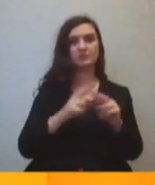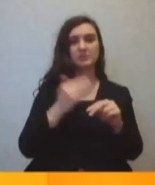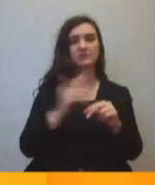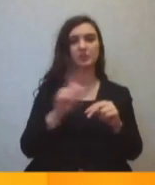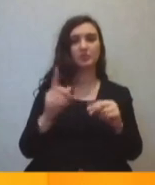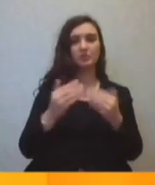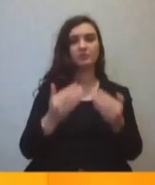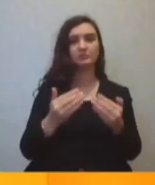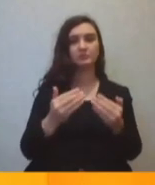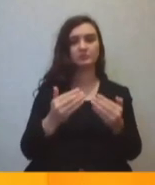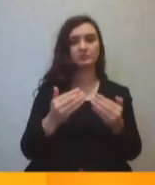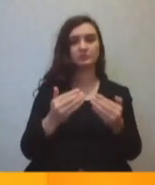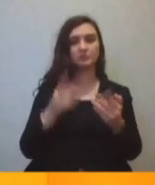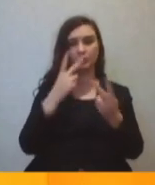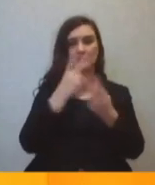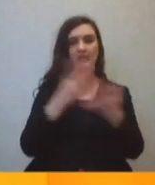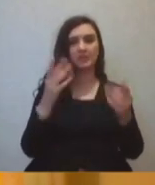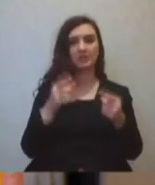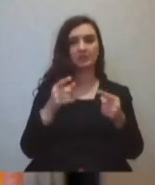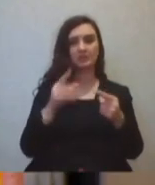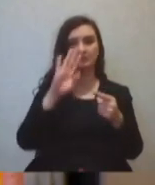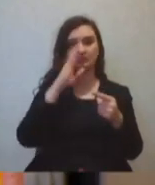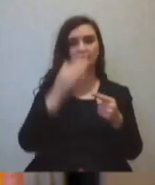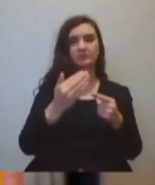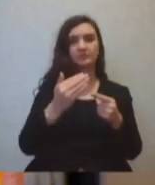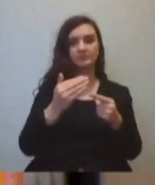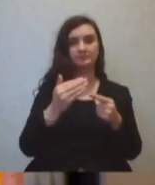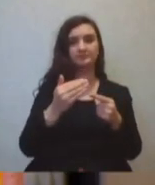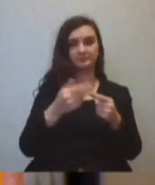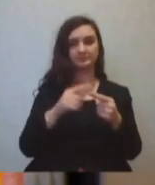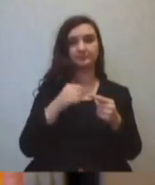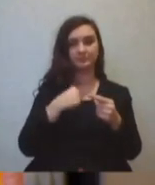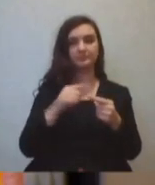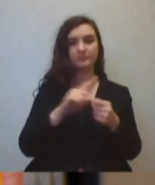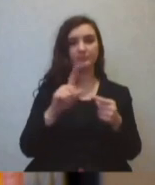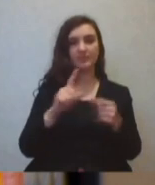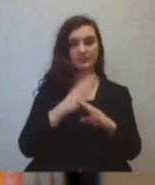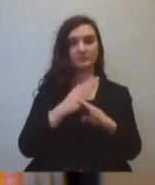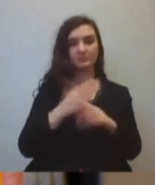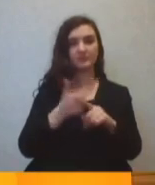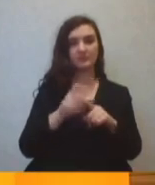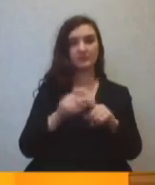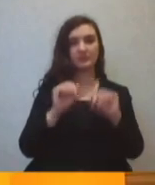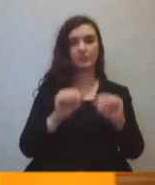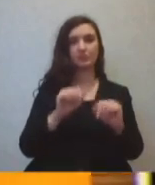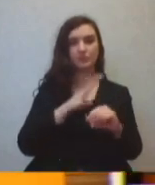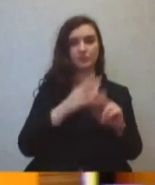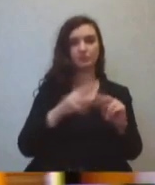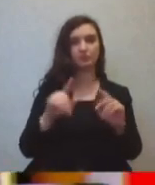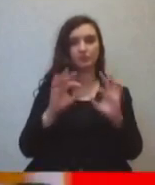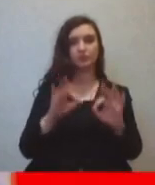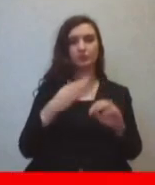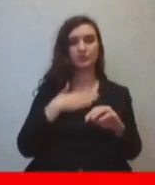იმ უხილავი მტრის გარემოცვაში, რომელშიც ჩვენ ახლა ვიმყოფებით, მაქსიმალურად დაცული ვიყოთ, რადგან სწორედ